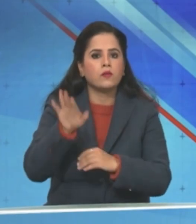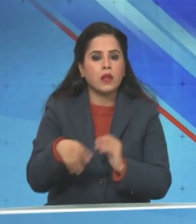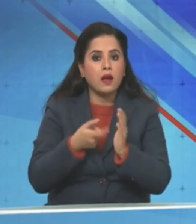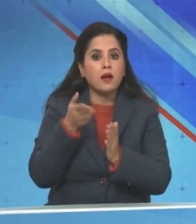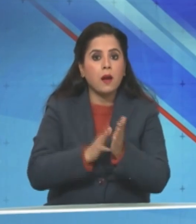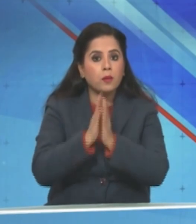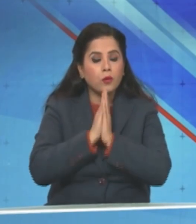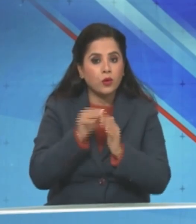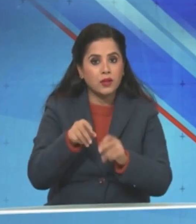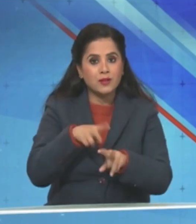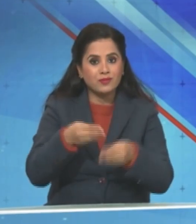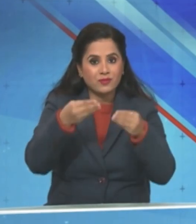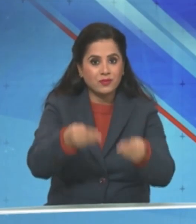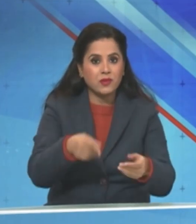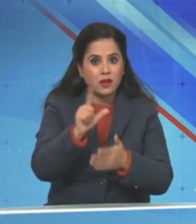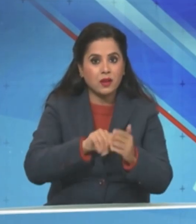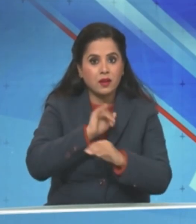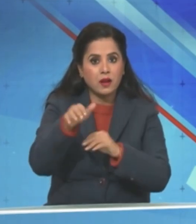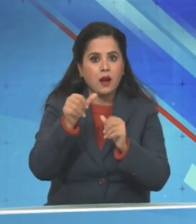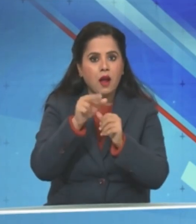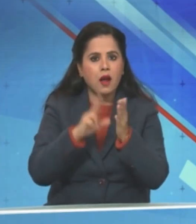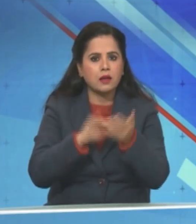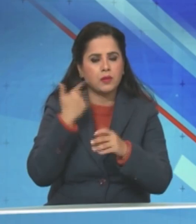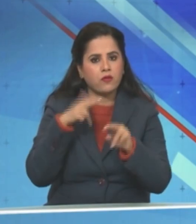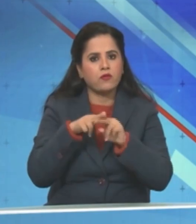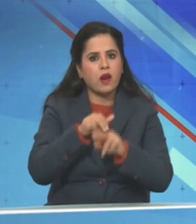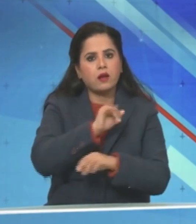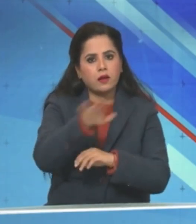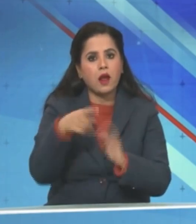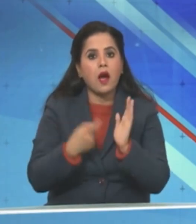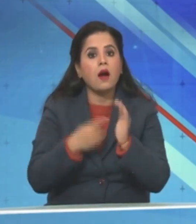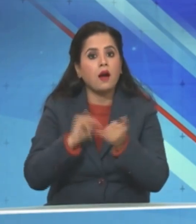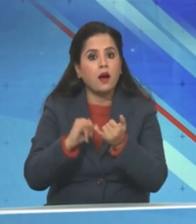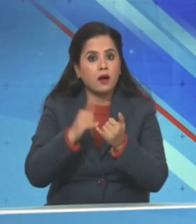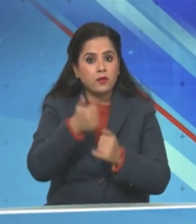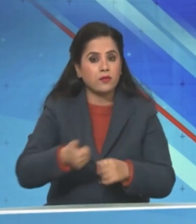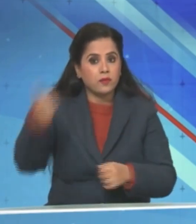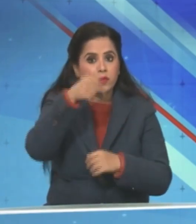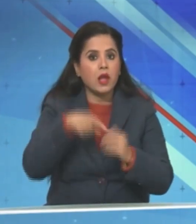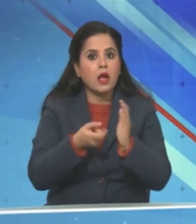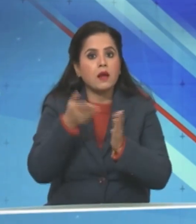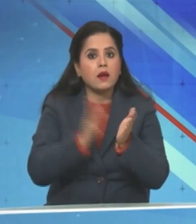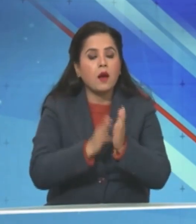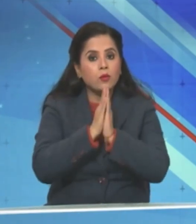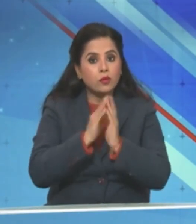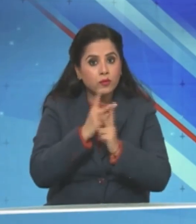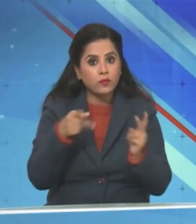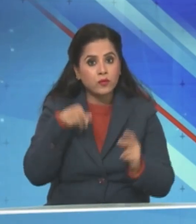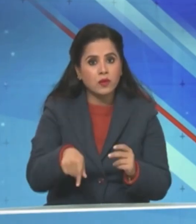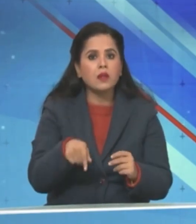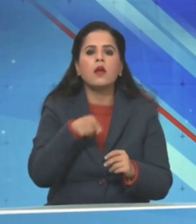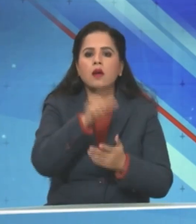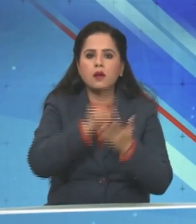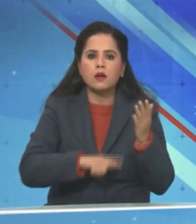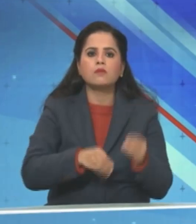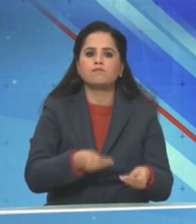मंदिर के प्राण प्रतिष्ठा समारोह का निमंत्रण अंसारी को शुक्रवार को मिला। आरएसएस के कार्यकर्ताओं ने श्री राम जन्मभूमि तीर्थ क्षेत्र की ओर से